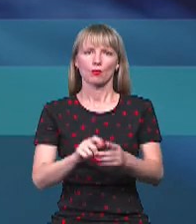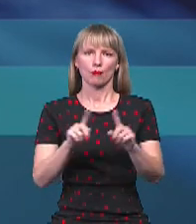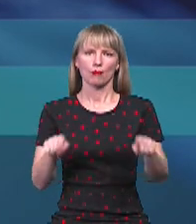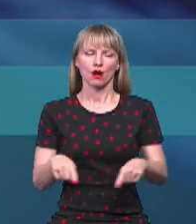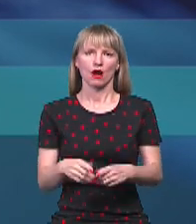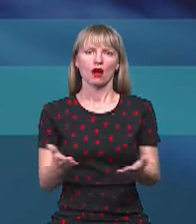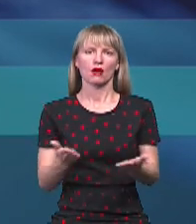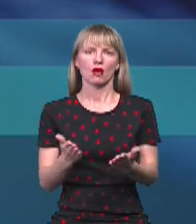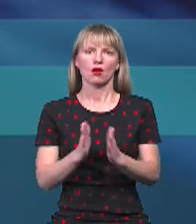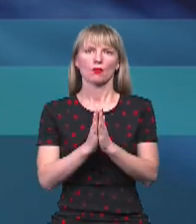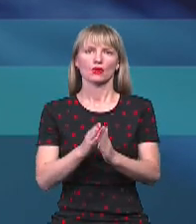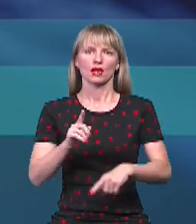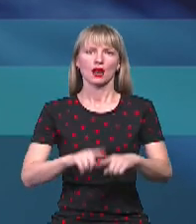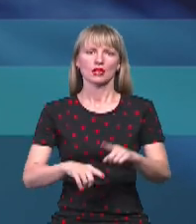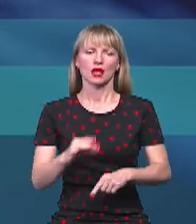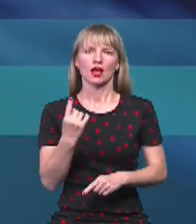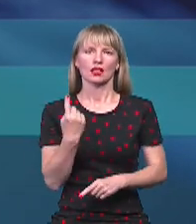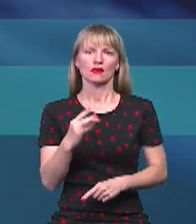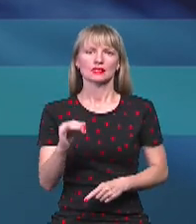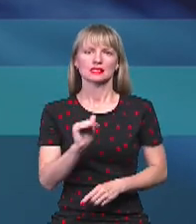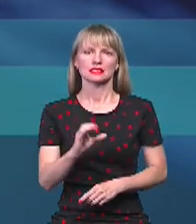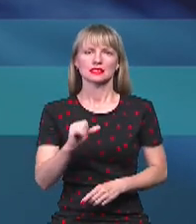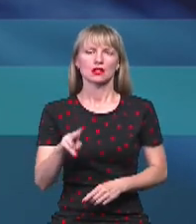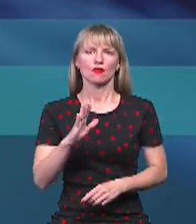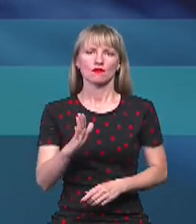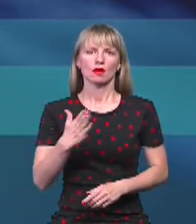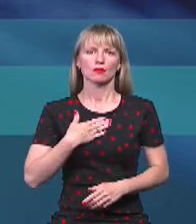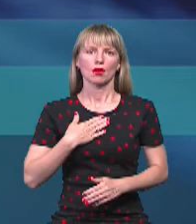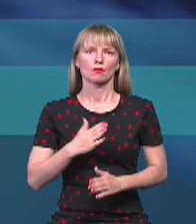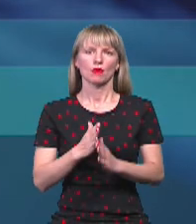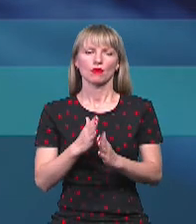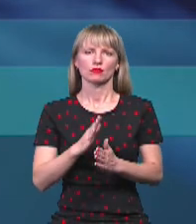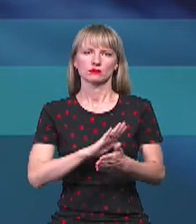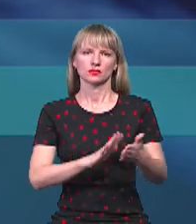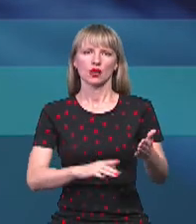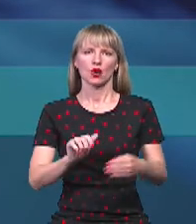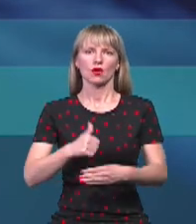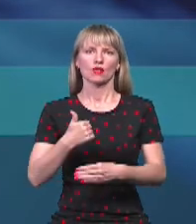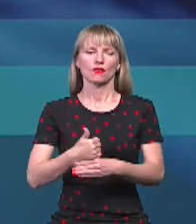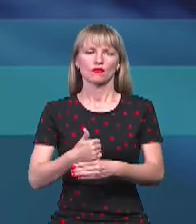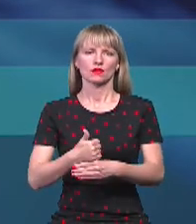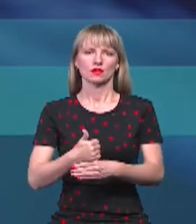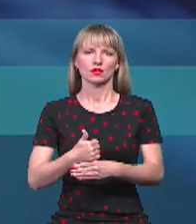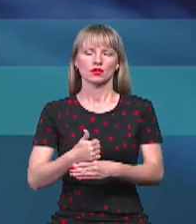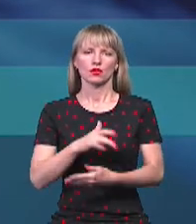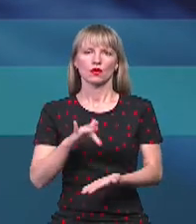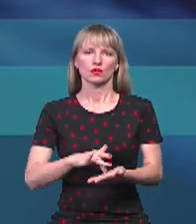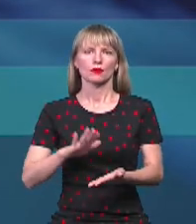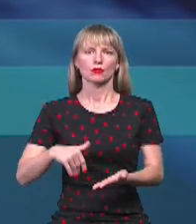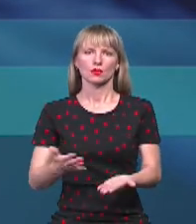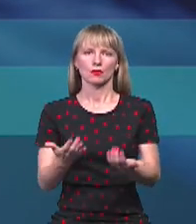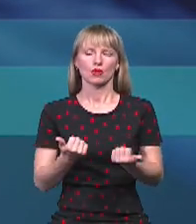и обращение родителей одного из детских садов, к моему обращению к городскому голове. После полученного ответа